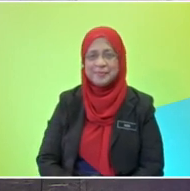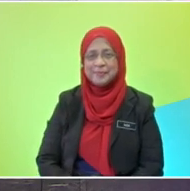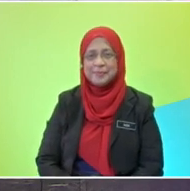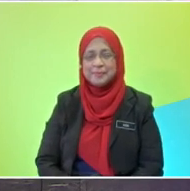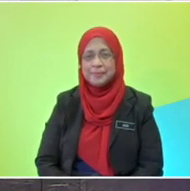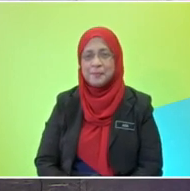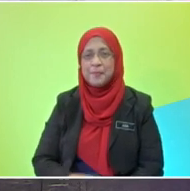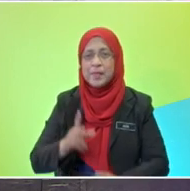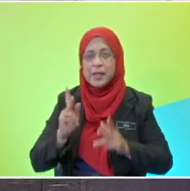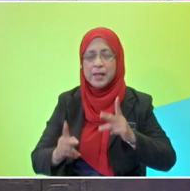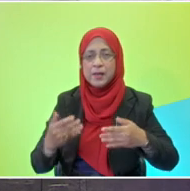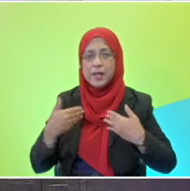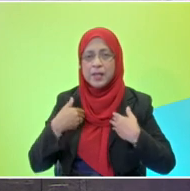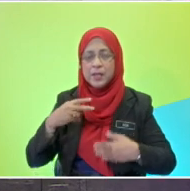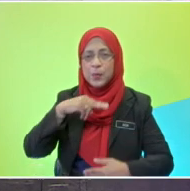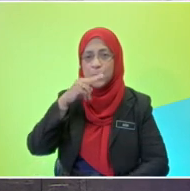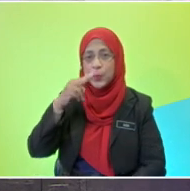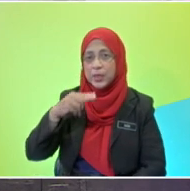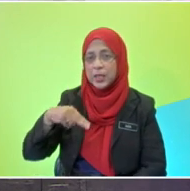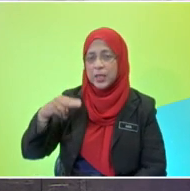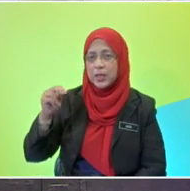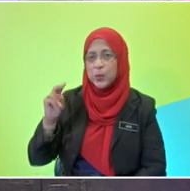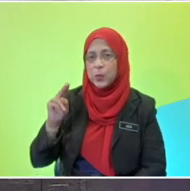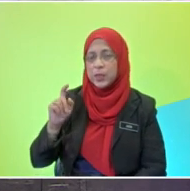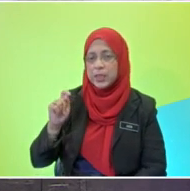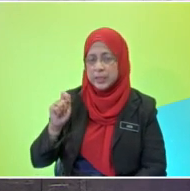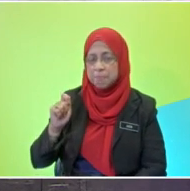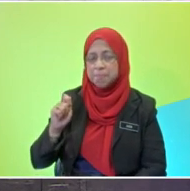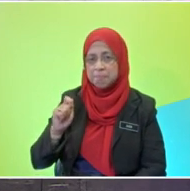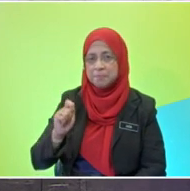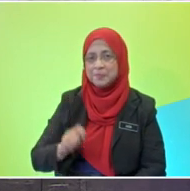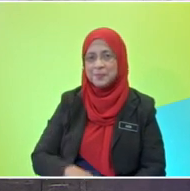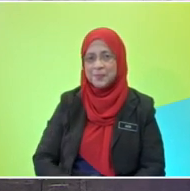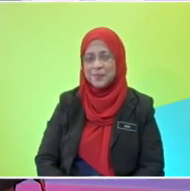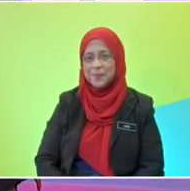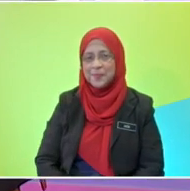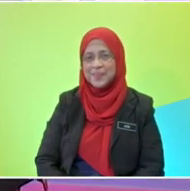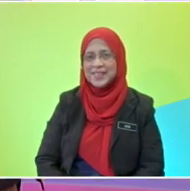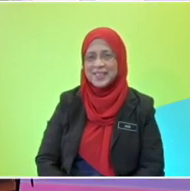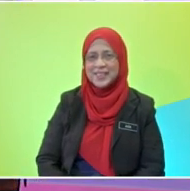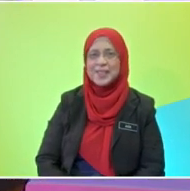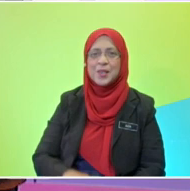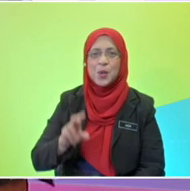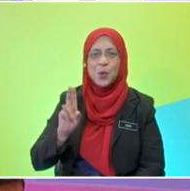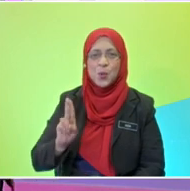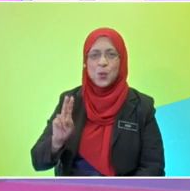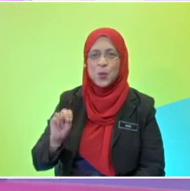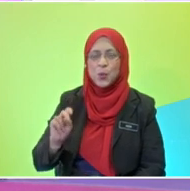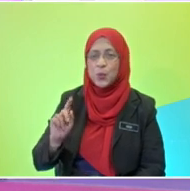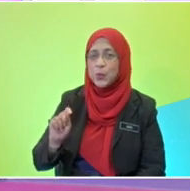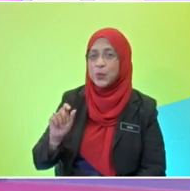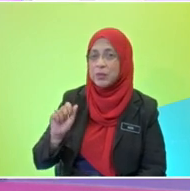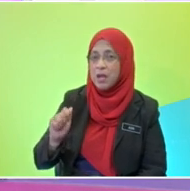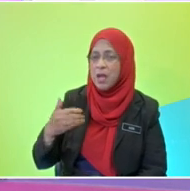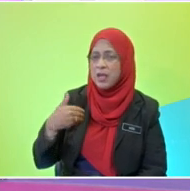kalau ada unta mungkin ada 5 ekor unta bukan anta anta ya Ada